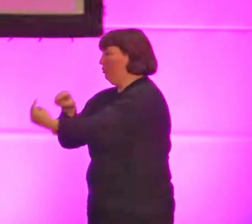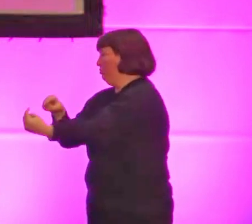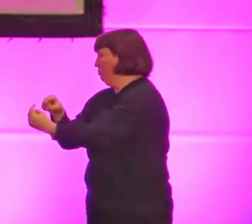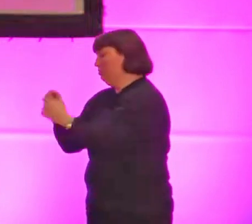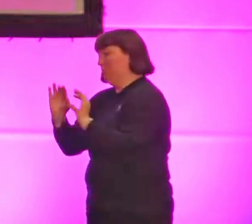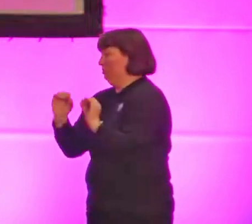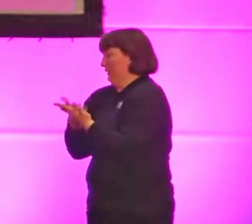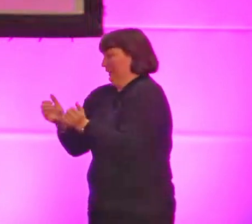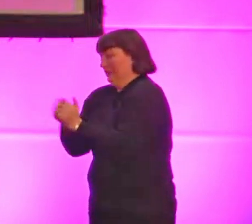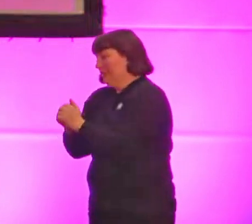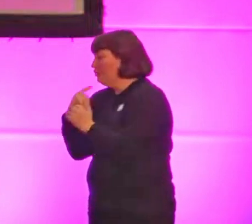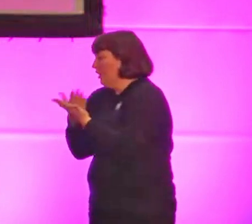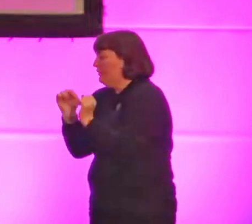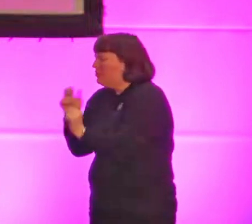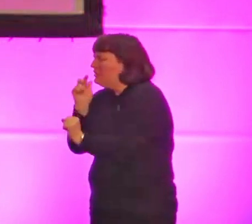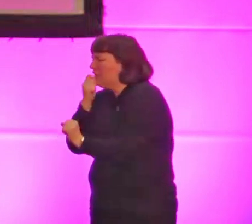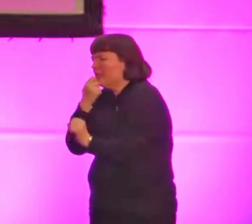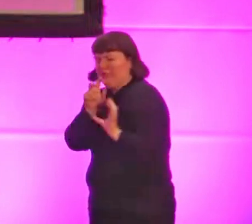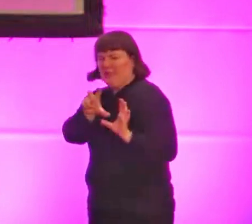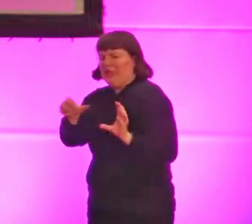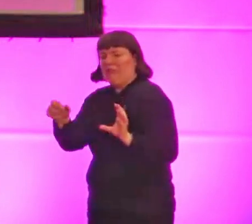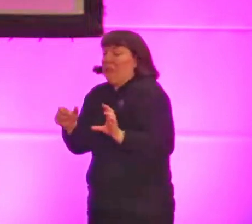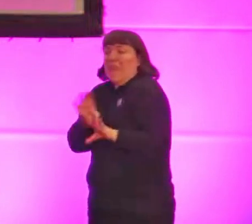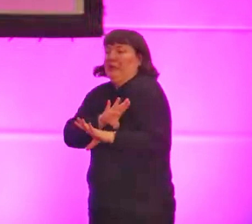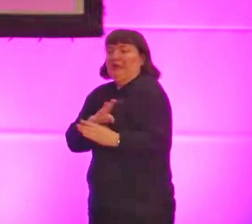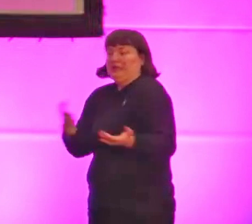borde sekretessmarkera det och det och det.